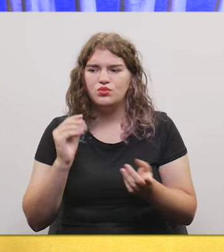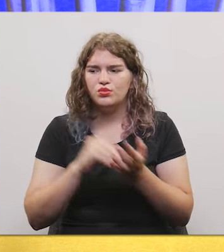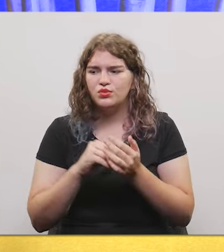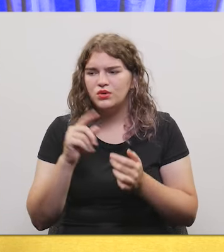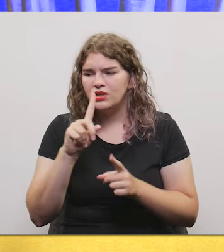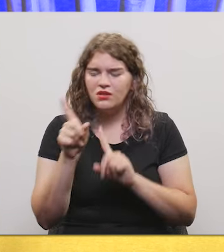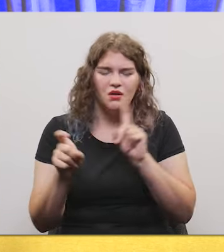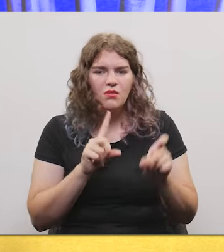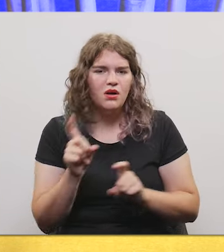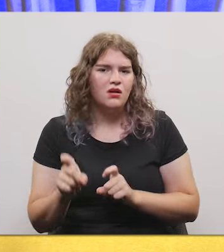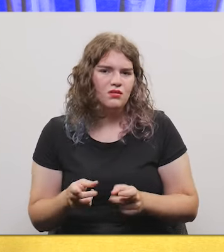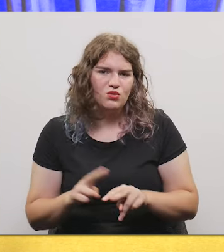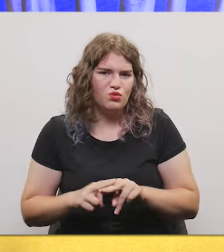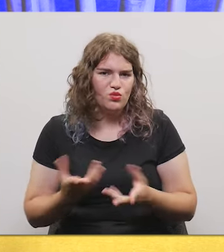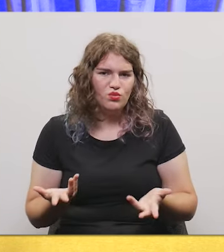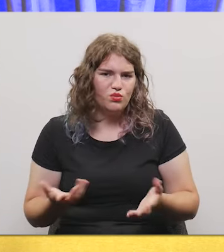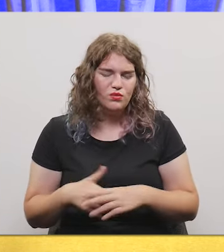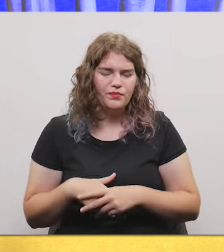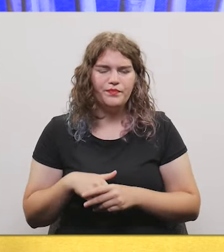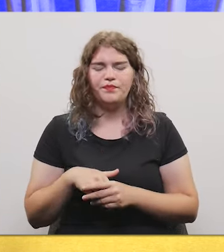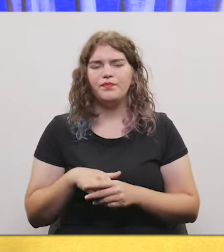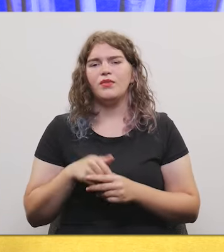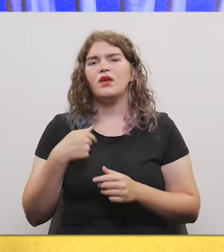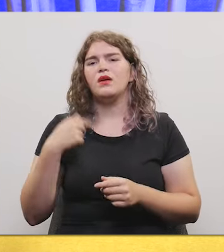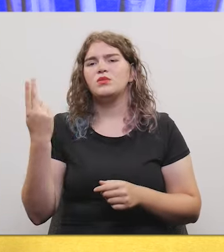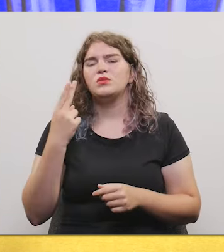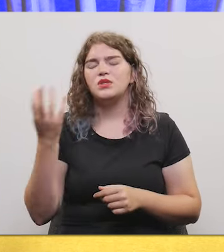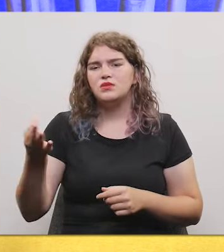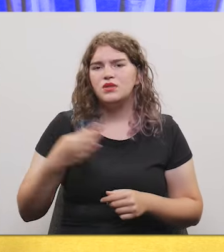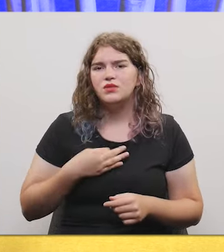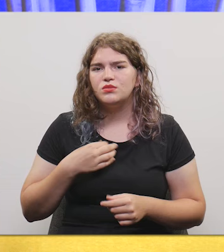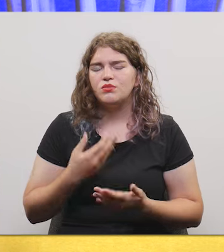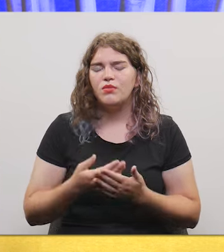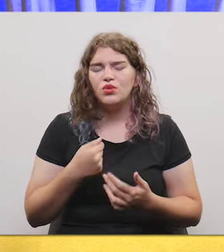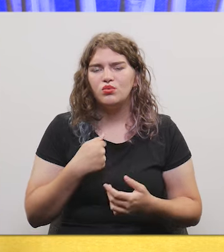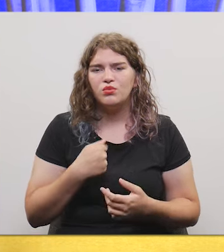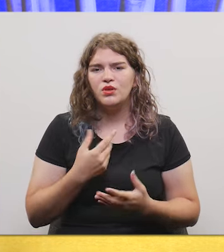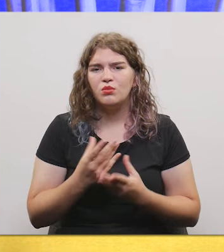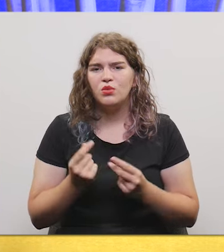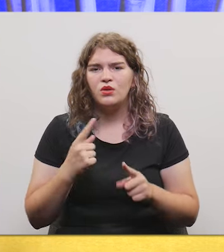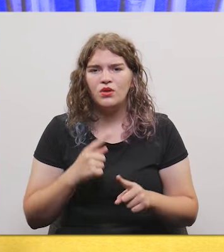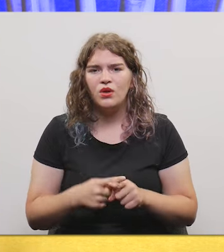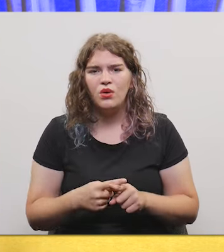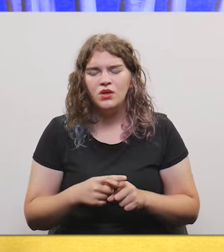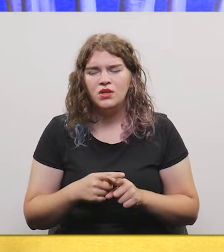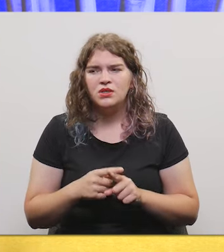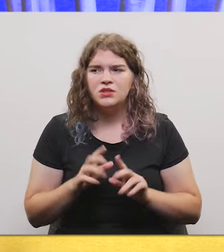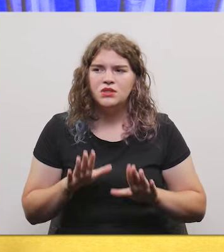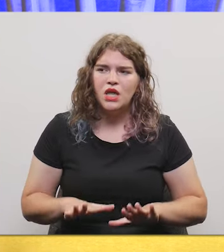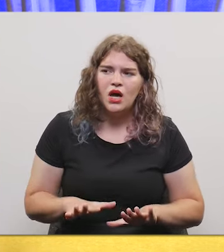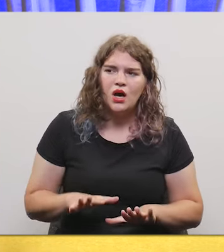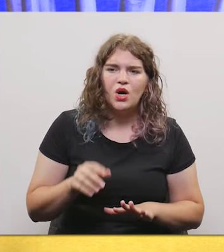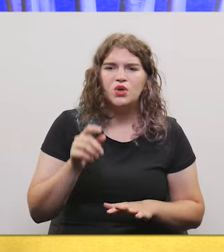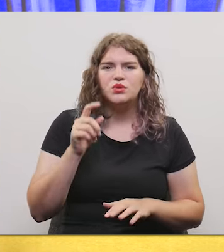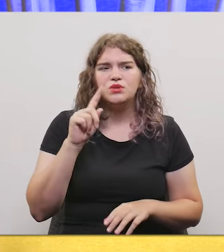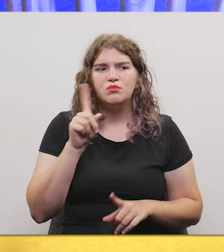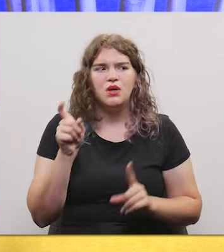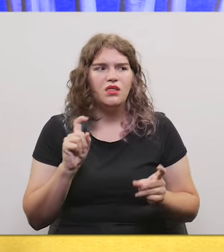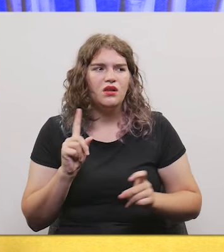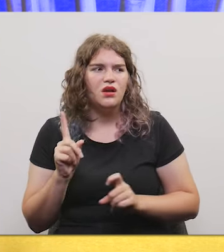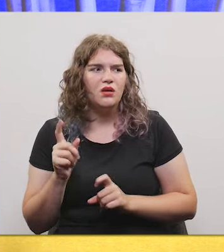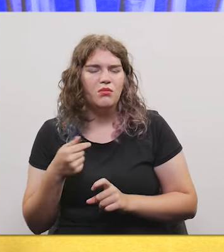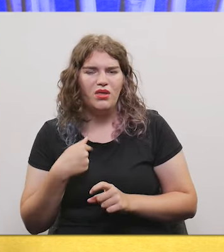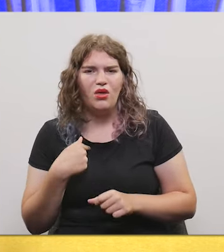nu citești, dacă nu-ți pui întrebări? Dumnezeu ne spune, de exemplu, pe mine, de multe ori stau și mă